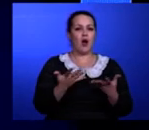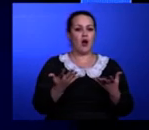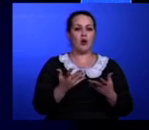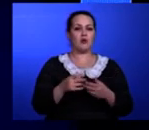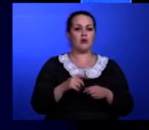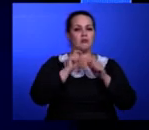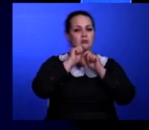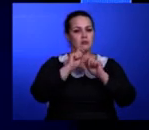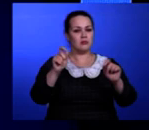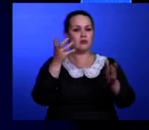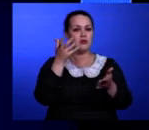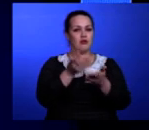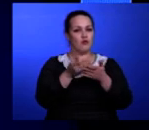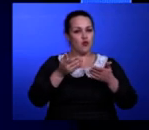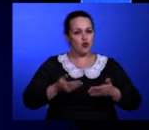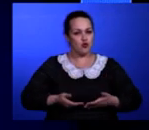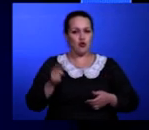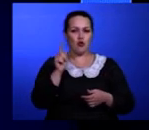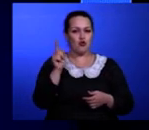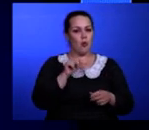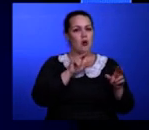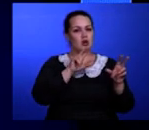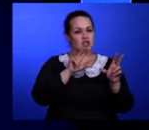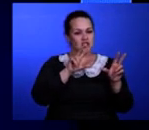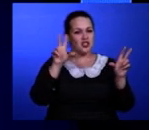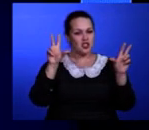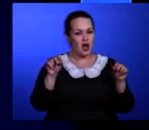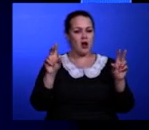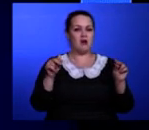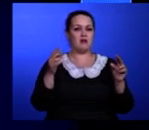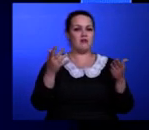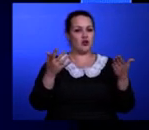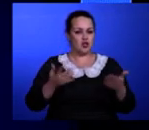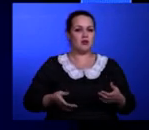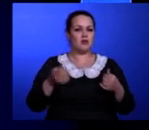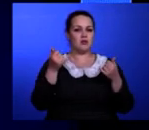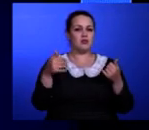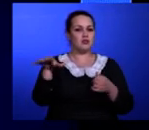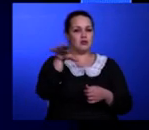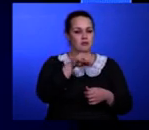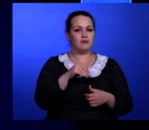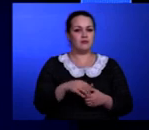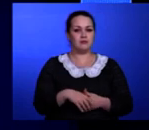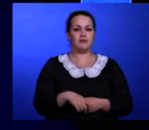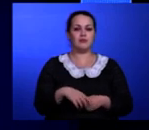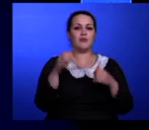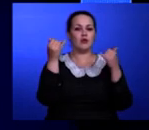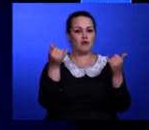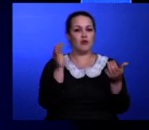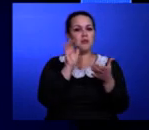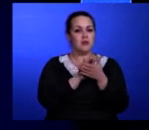на благополучие нашей с вами жизни сегодня мы с вами познакомимся